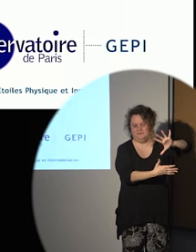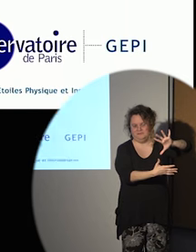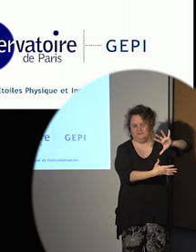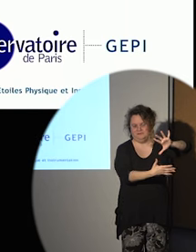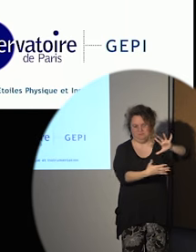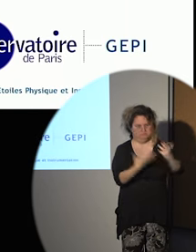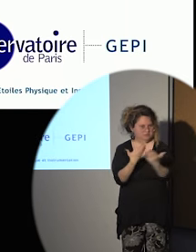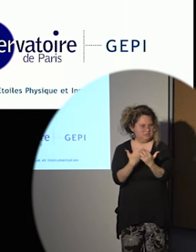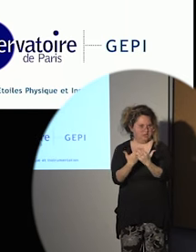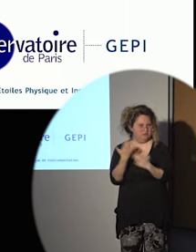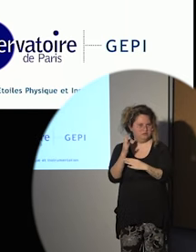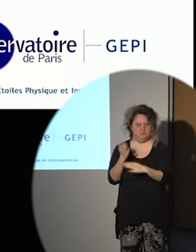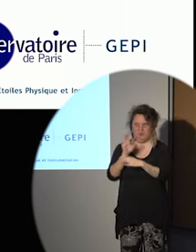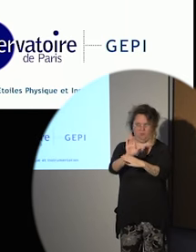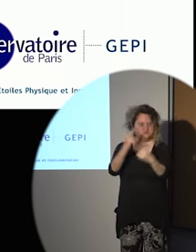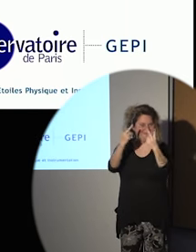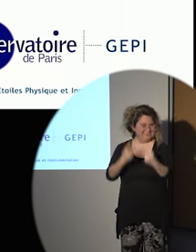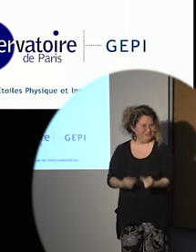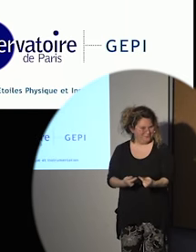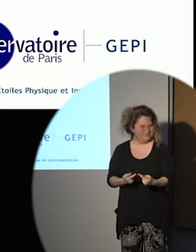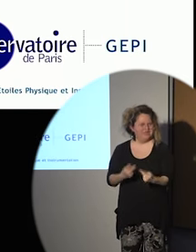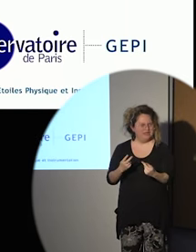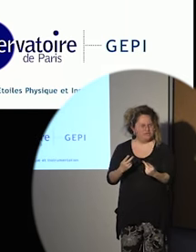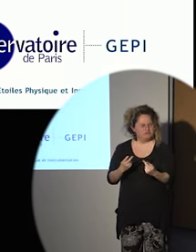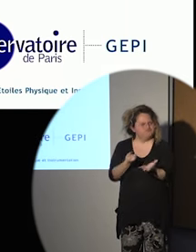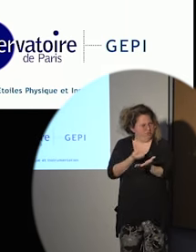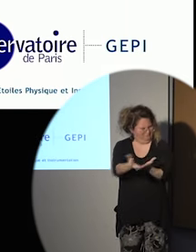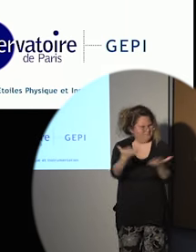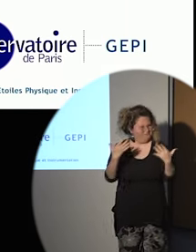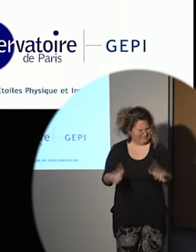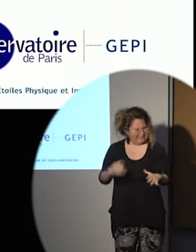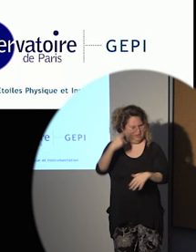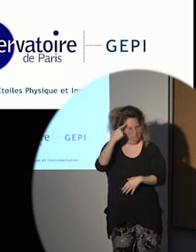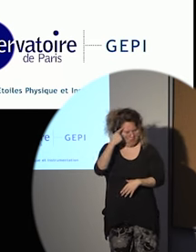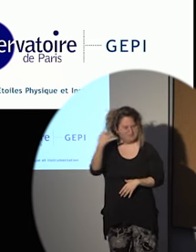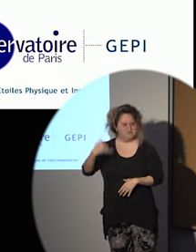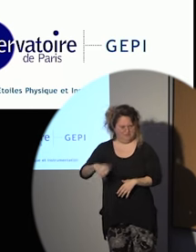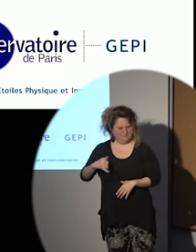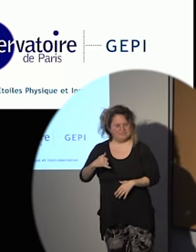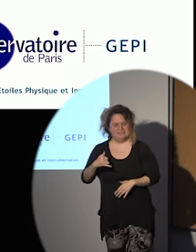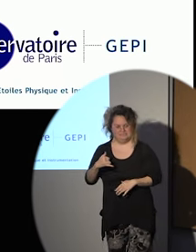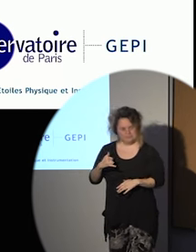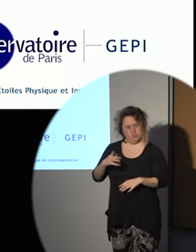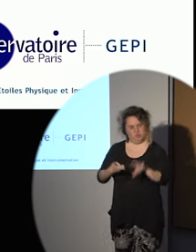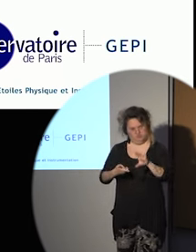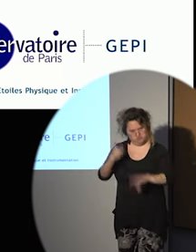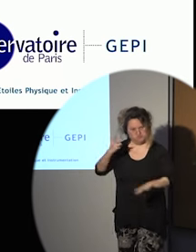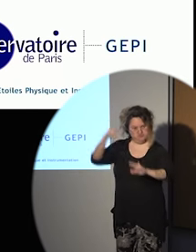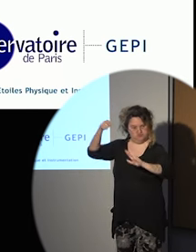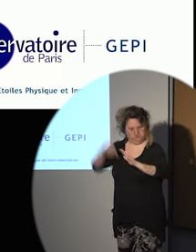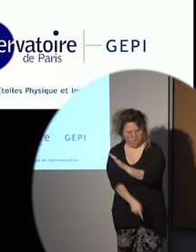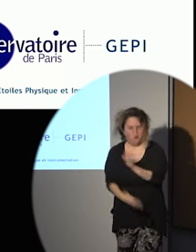Donc, une fois qu'on a dit ça, on va encore aller un cran plus loin et on va aller, cette fois, essayer de fouiller l'univers le plus